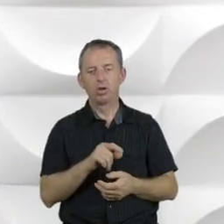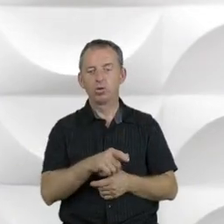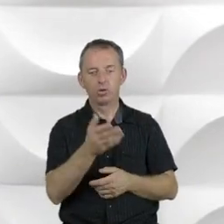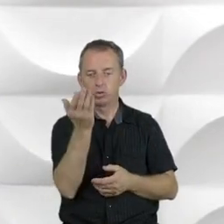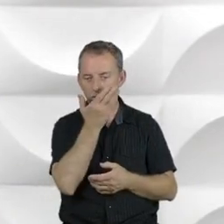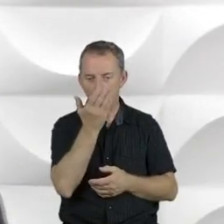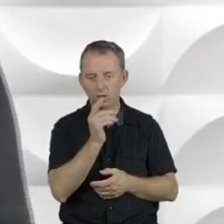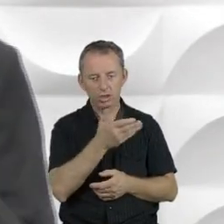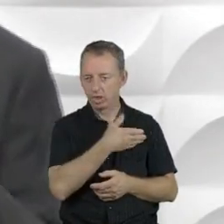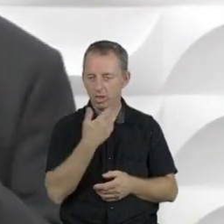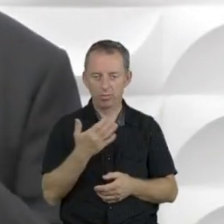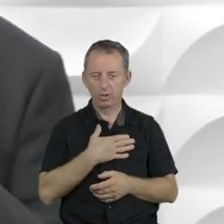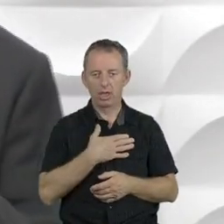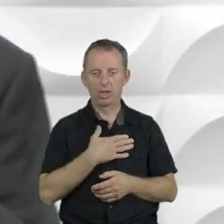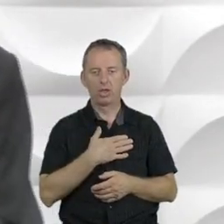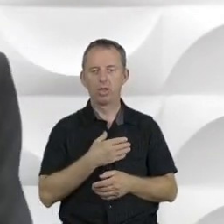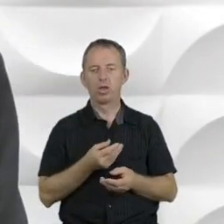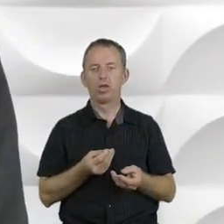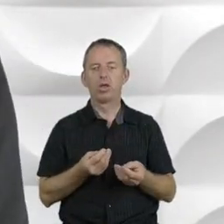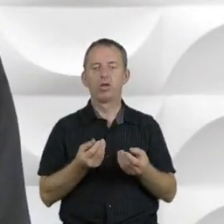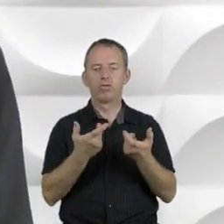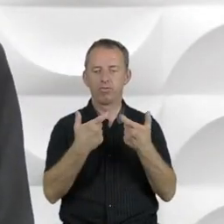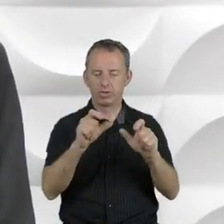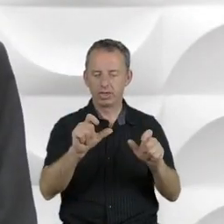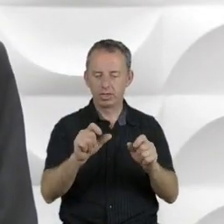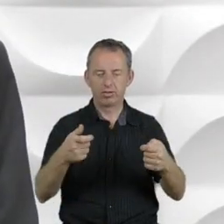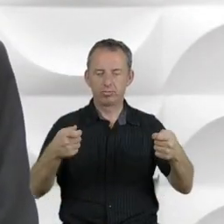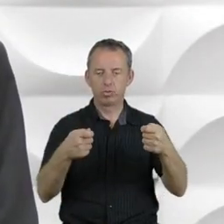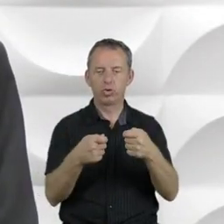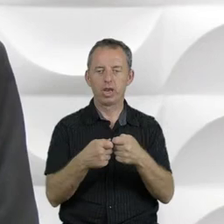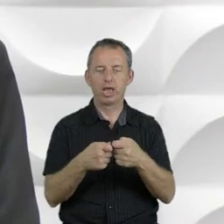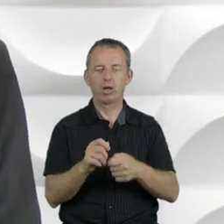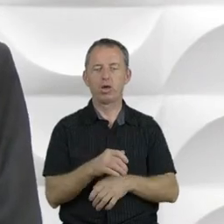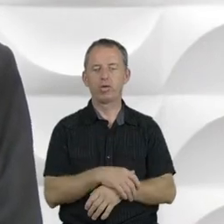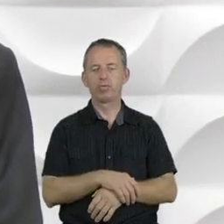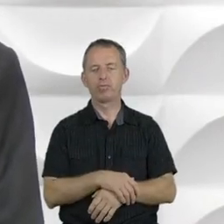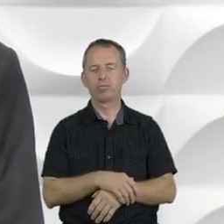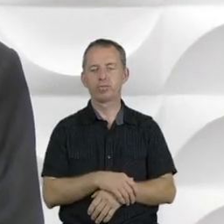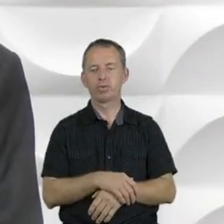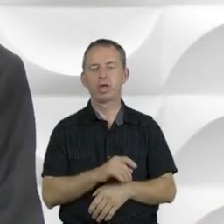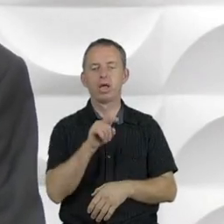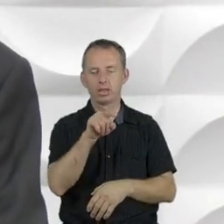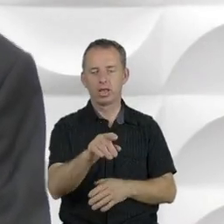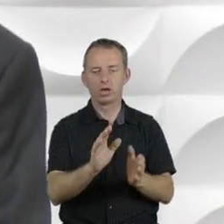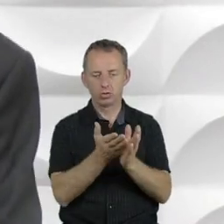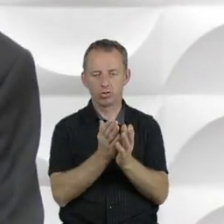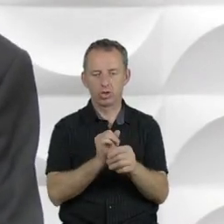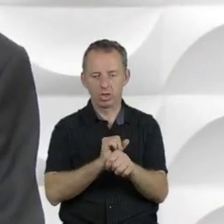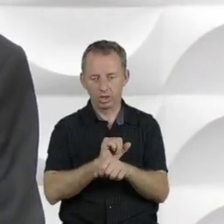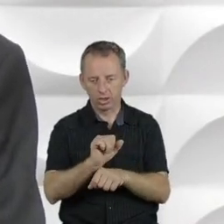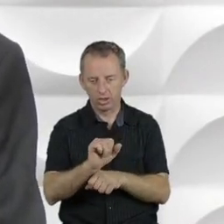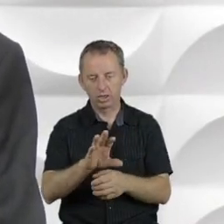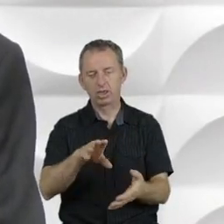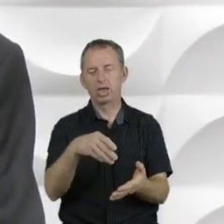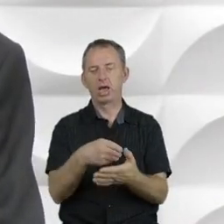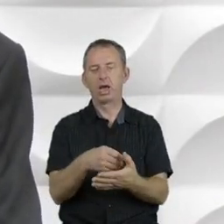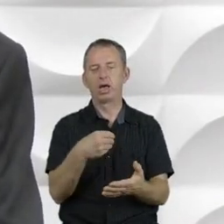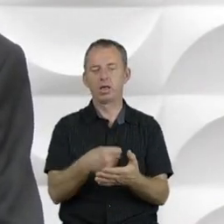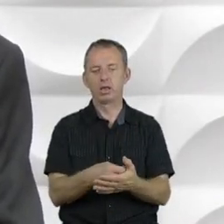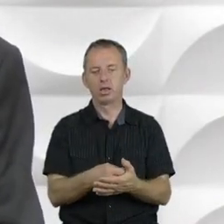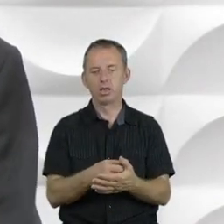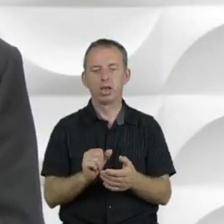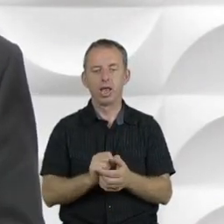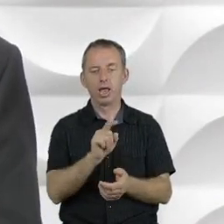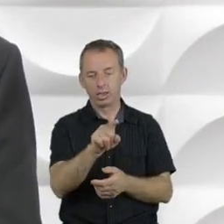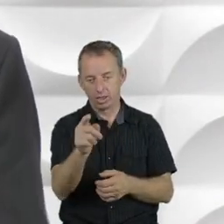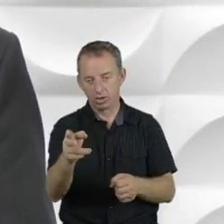Biblię nie chciałbym mieć nic wspólnego. Ale ta książka jest skarbem dla tych, którzy